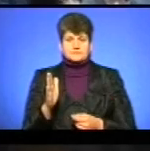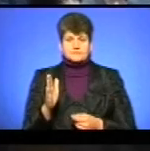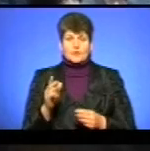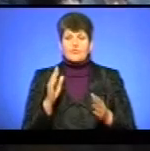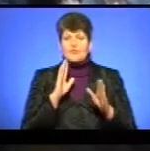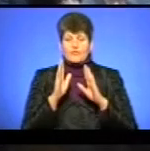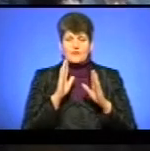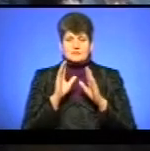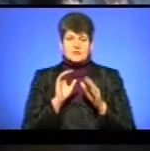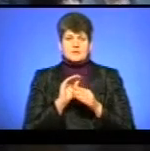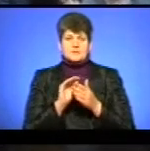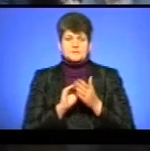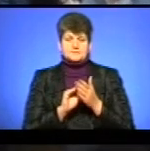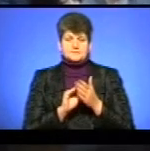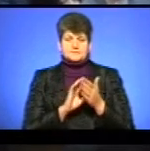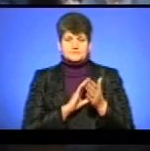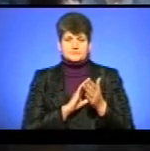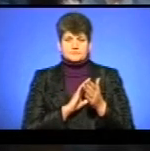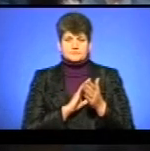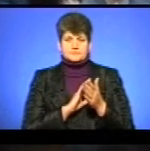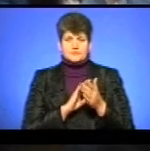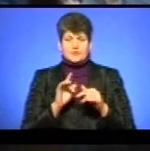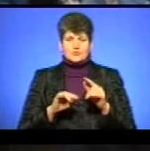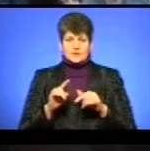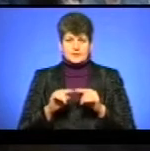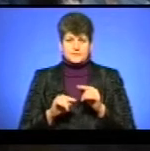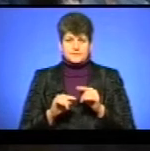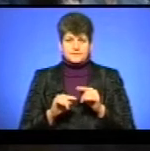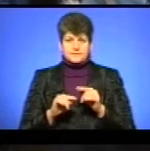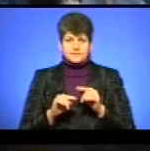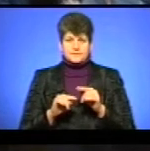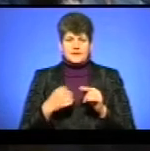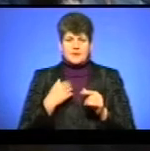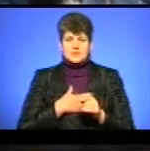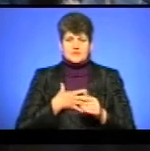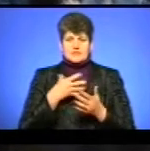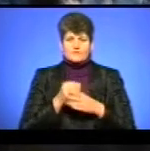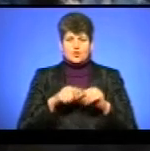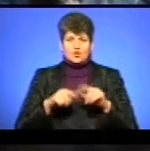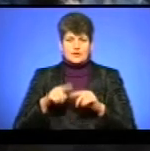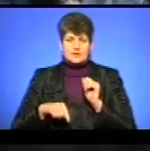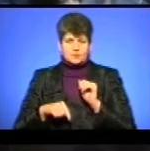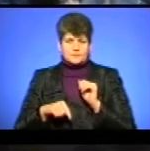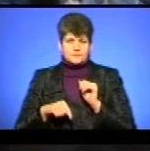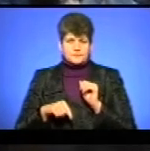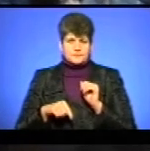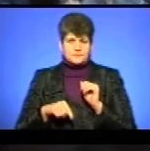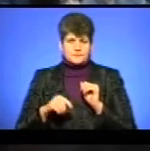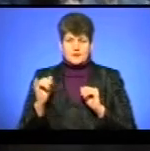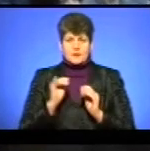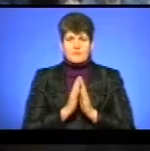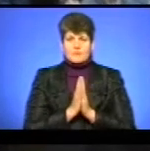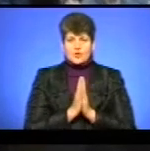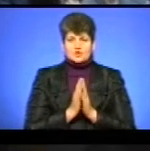Фейсбуці поступали погрози і моїй родині. Я переживаю за свою родину і прошу,